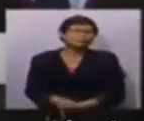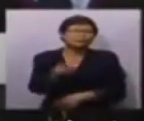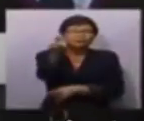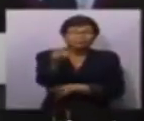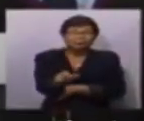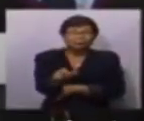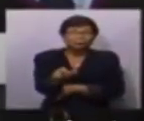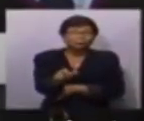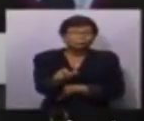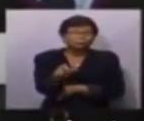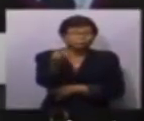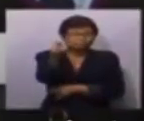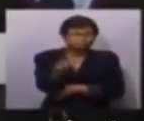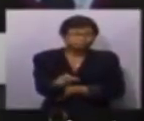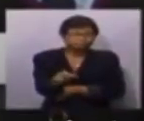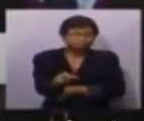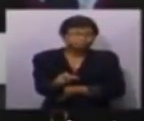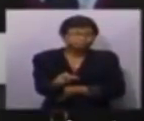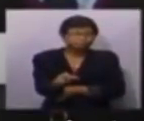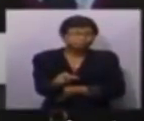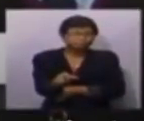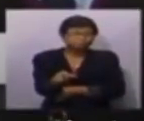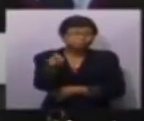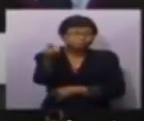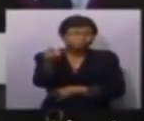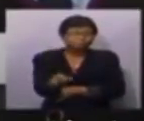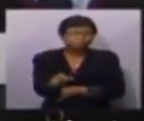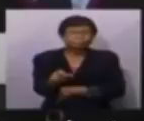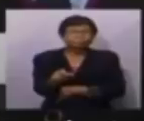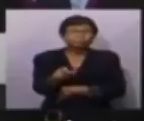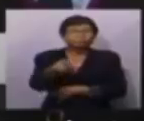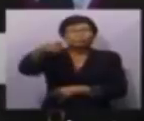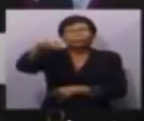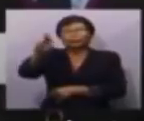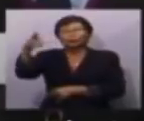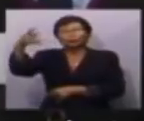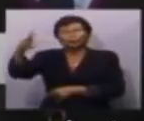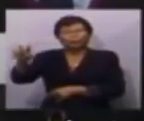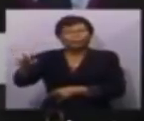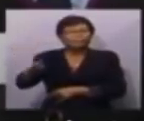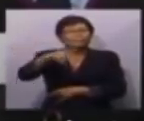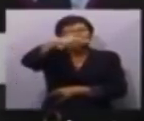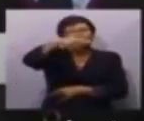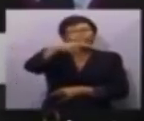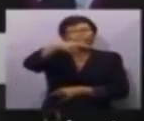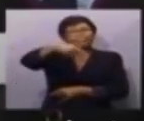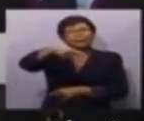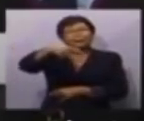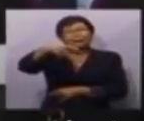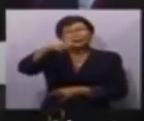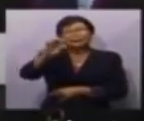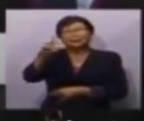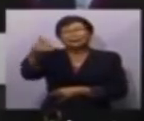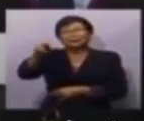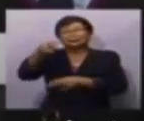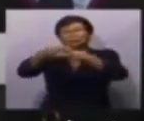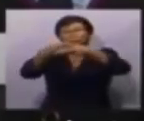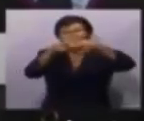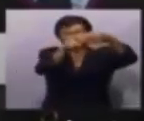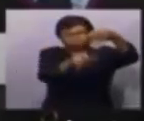Calon-calon yang disahkan bertanding dalam bahagian pilihan raya parlimen P085 pekan adalah seperti